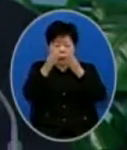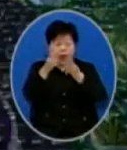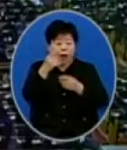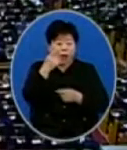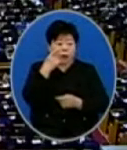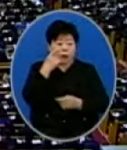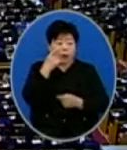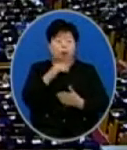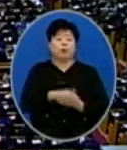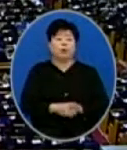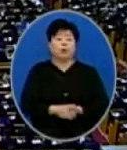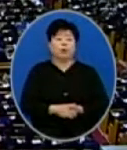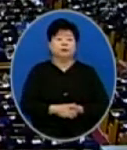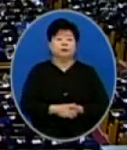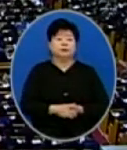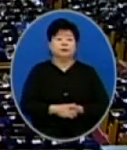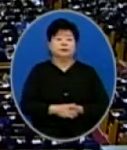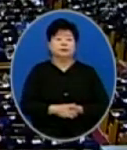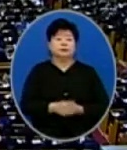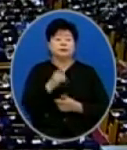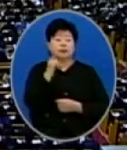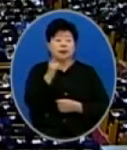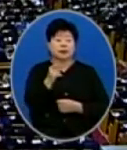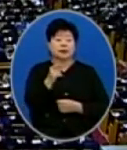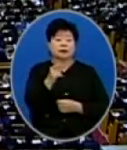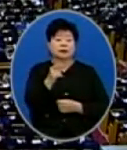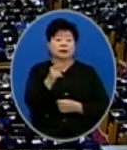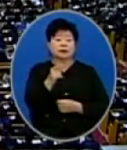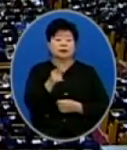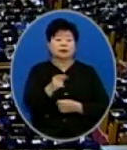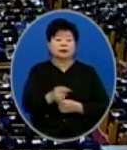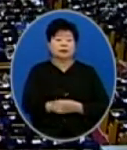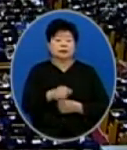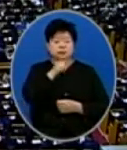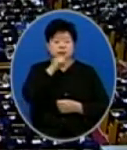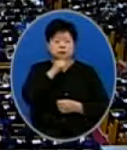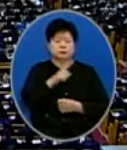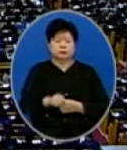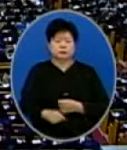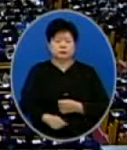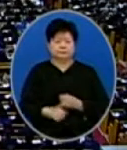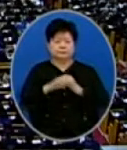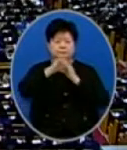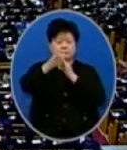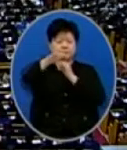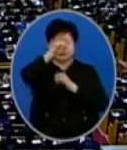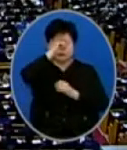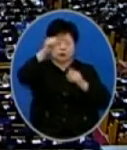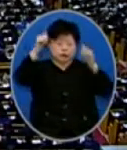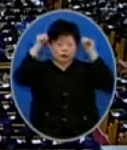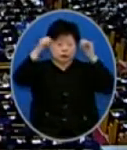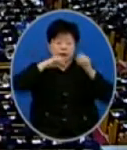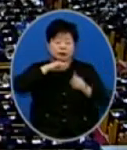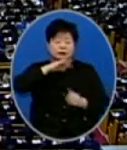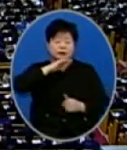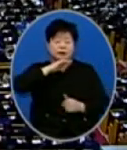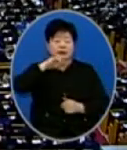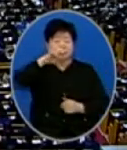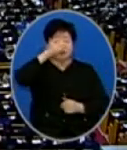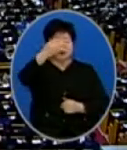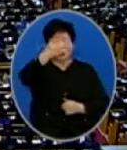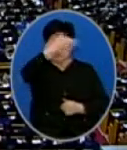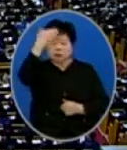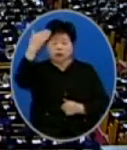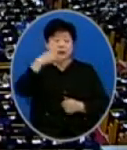보고 그가 우산 성조로 졸업한 후에 29세라는 최연소